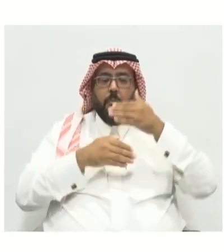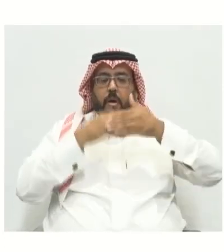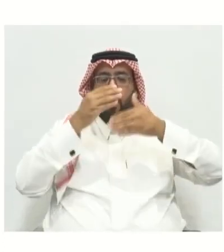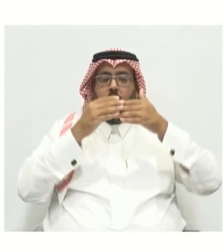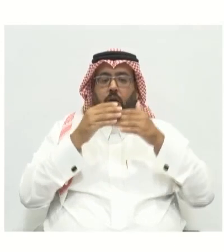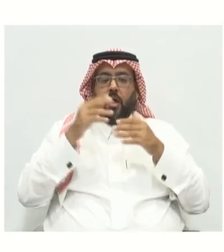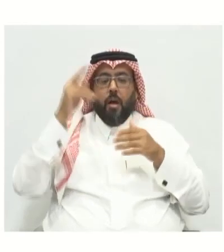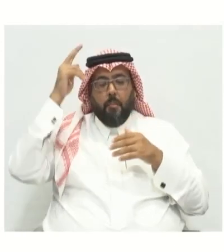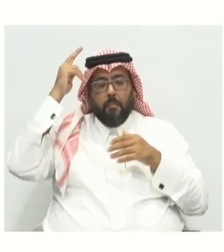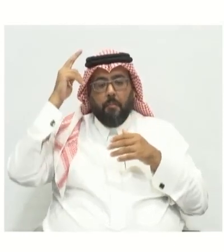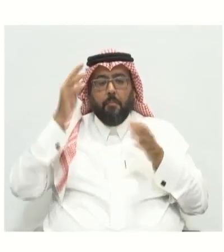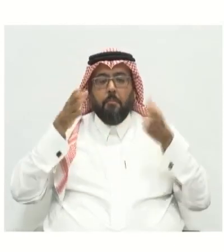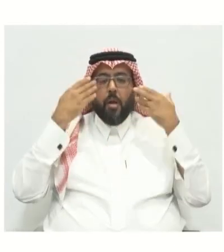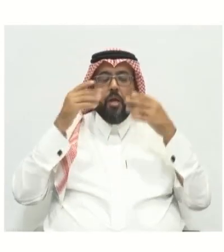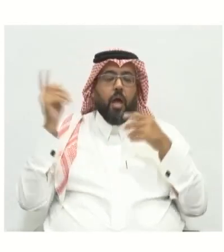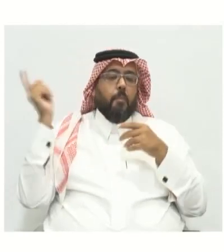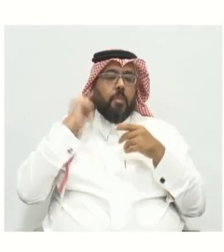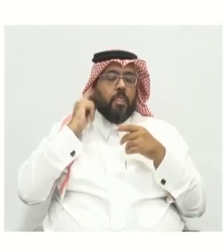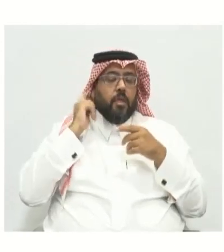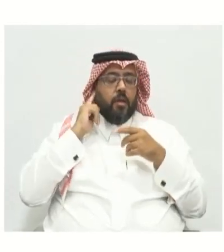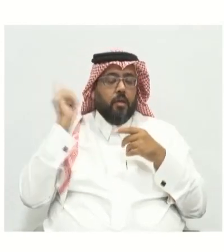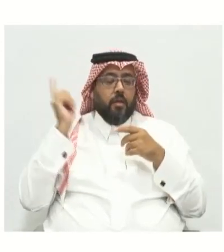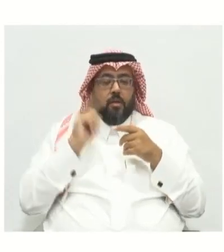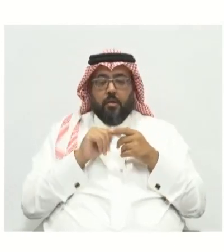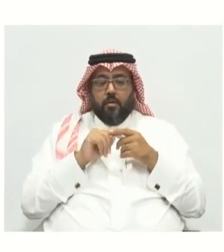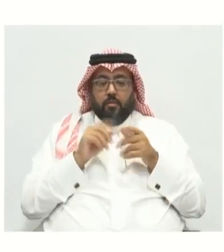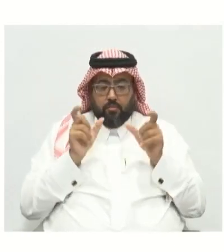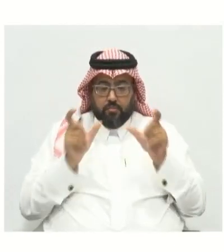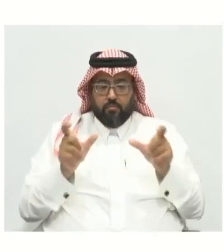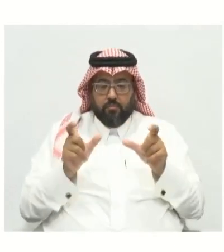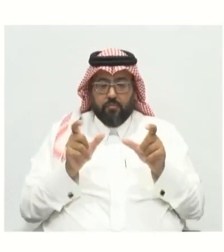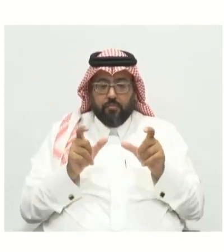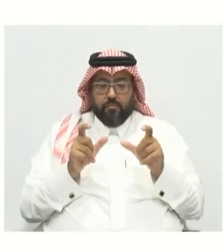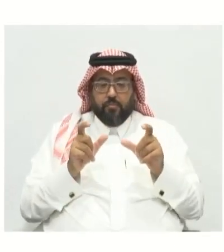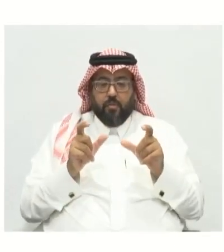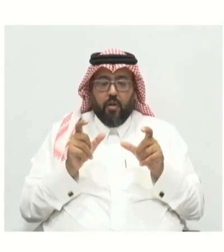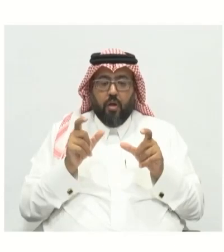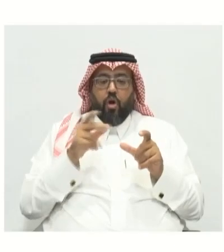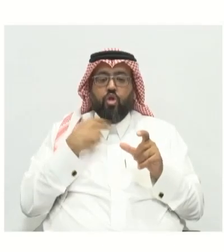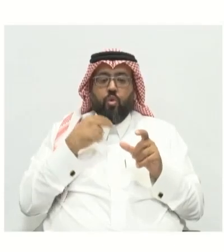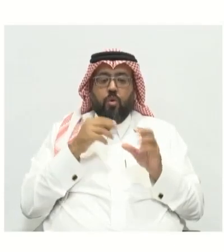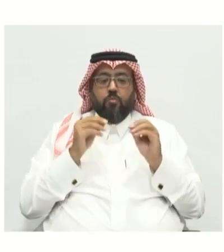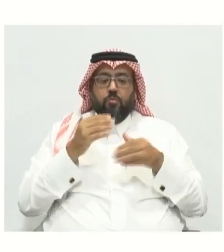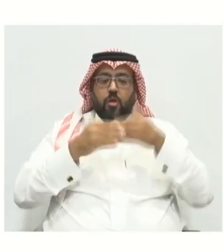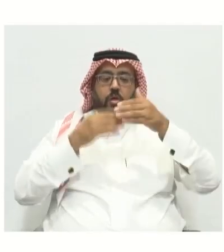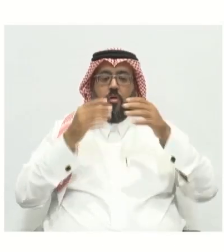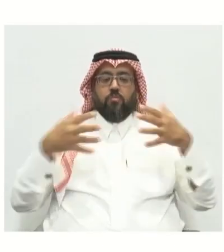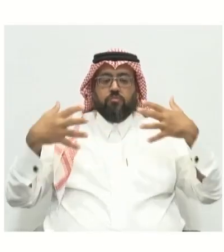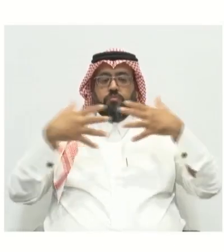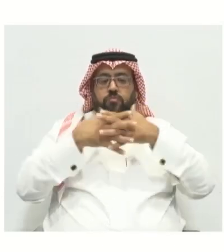وخدمته ثالثا تحرص الدوله على تحقيق امال الامه العربيه والاسلاميه في التضامن